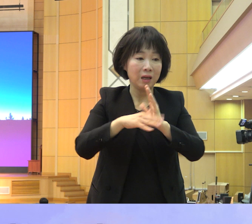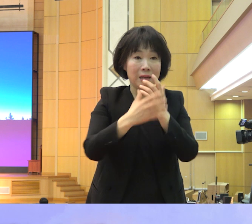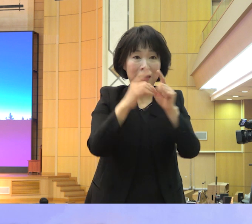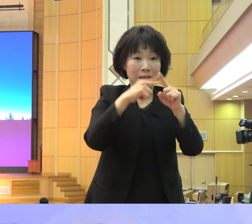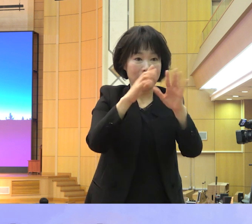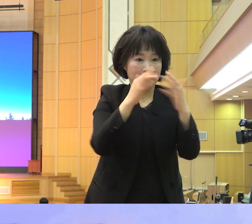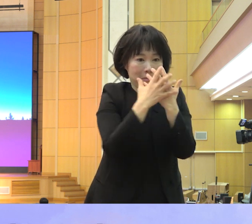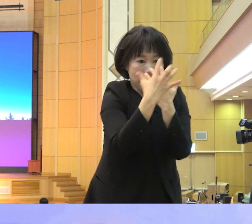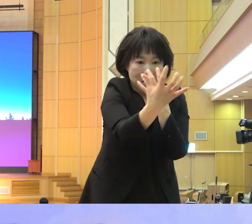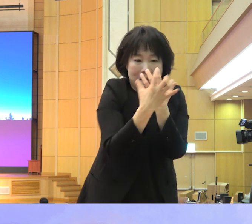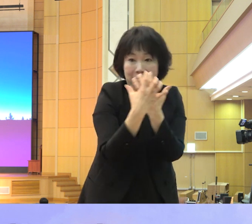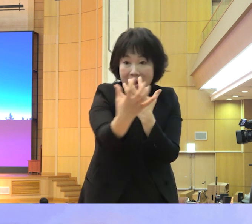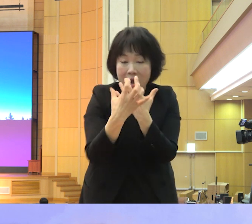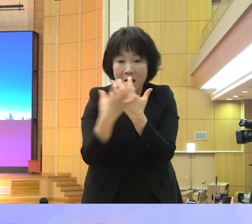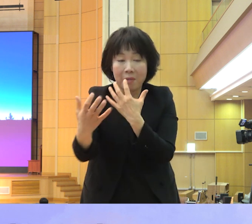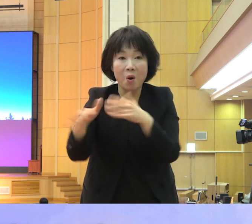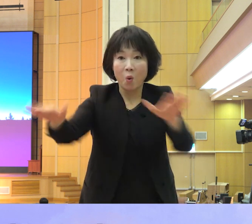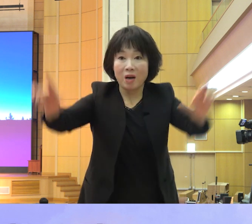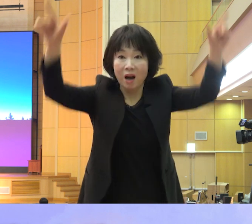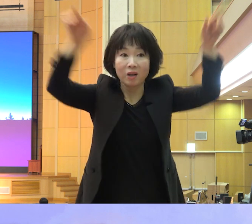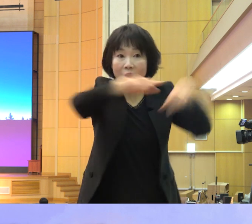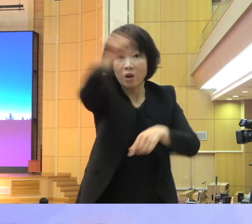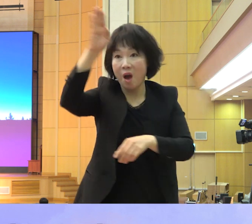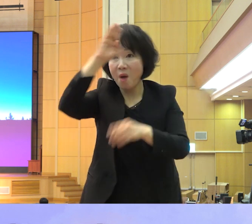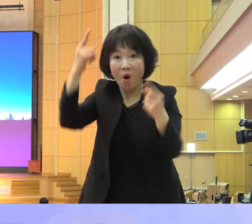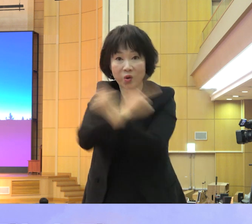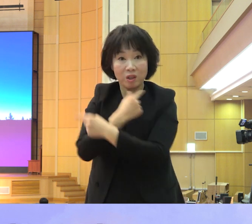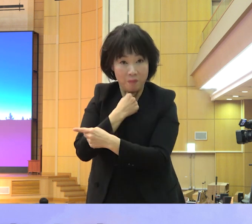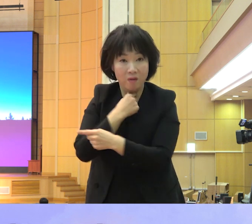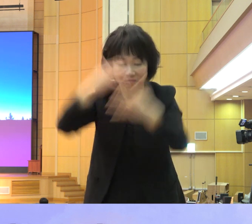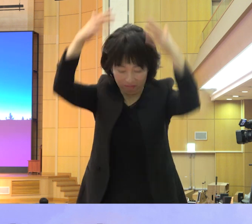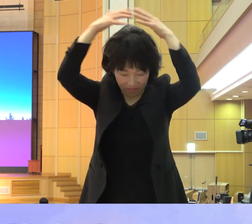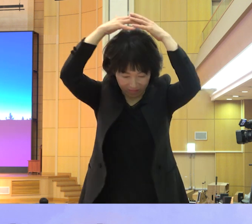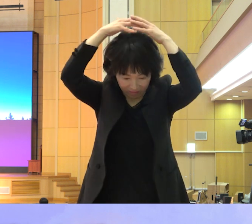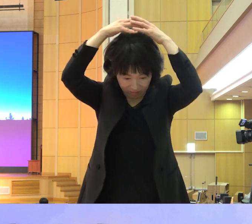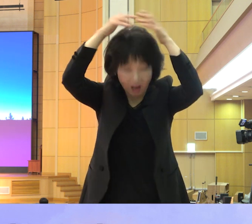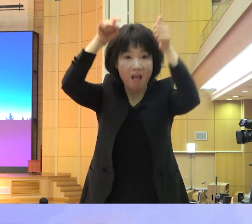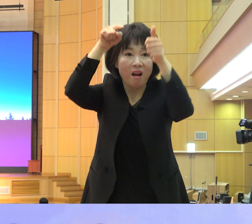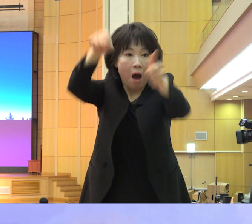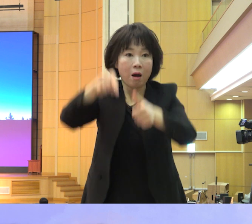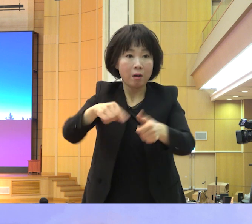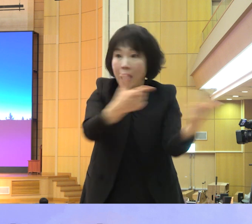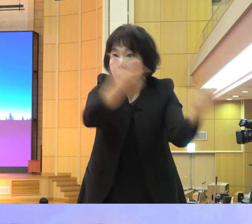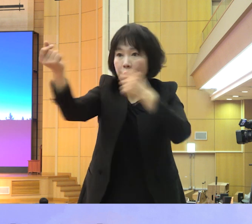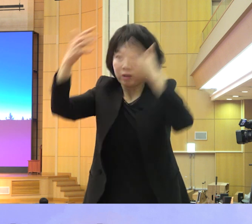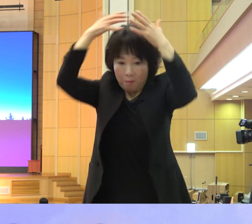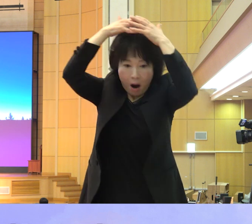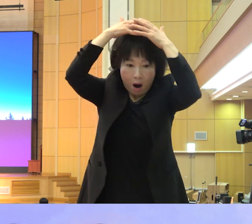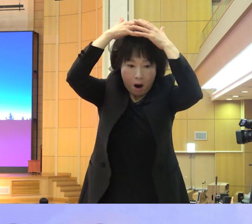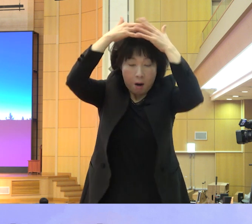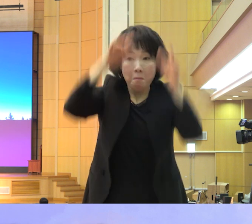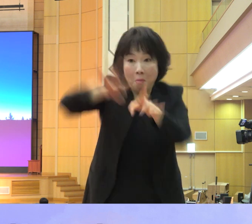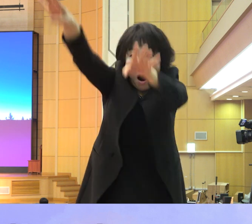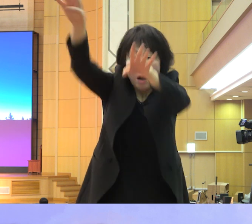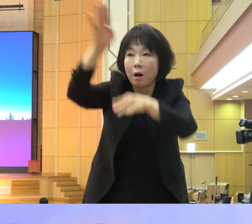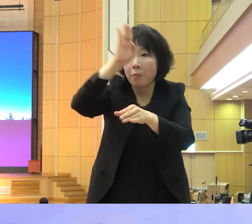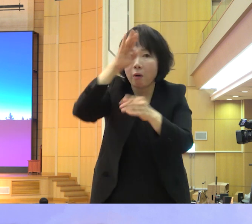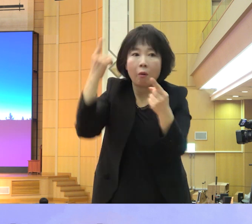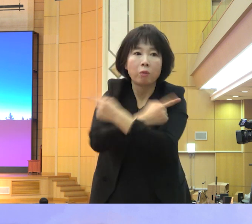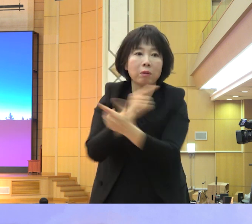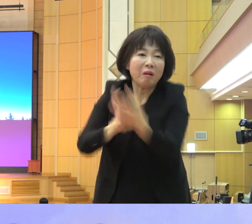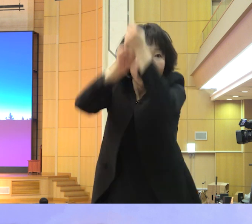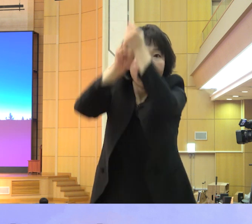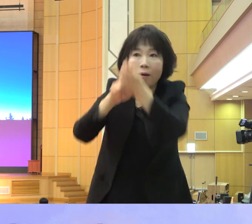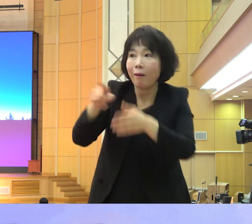주일날 여러분에게 병든 사람 손 얹고 기도 받으라 하고 그러잖아요. 그때 기도할 때 고쳐져 가지고 이렇게